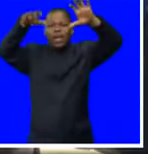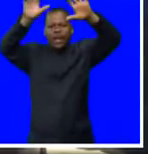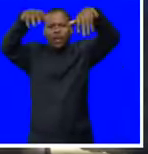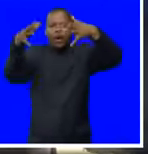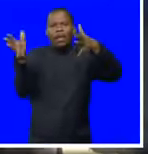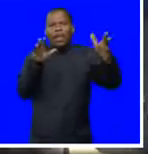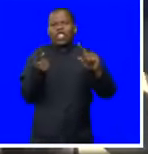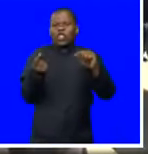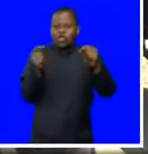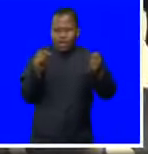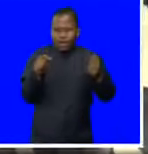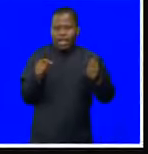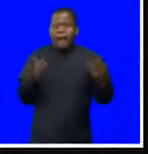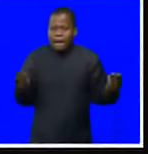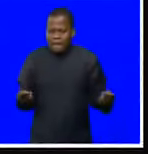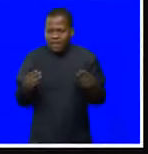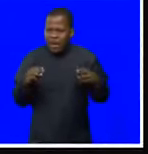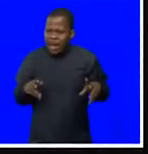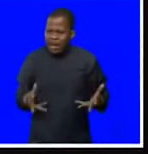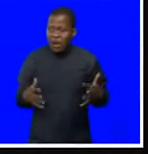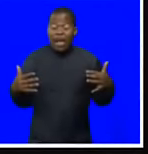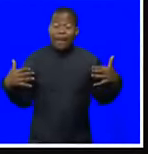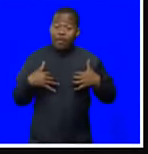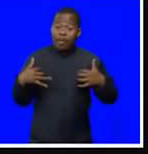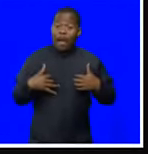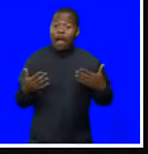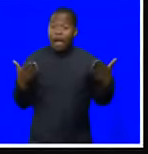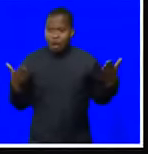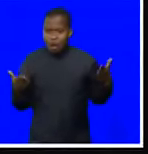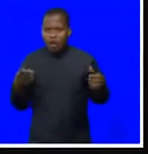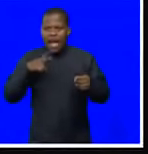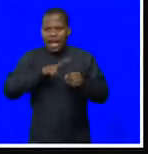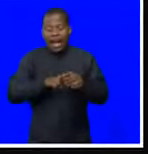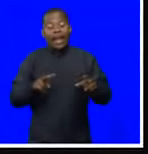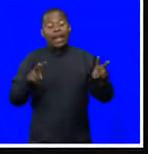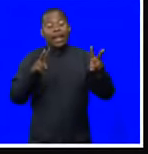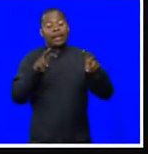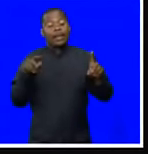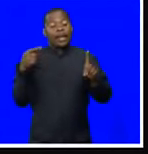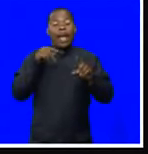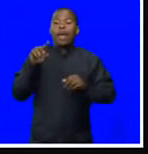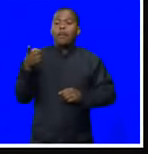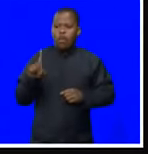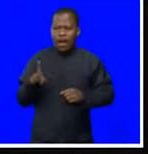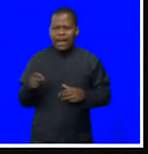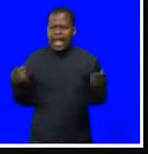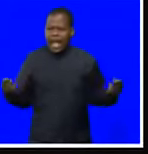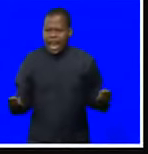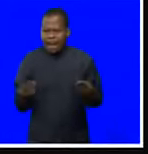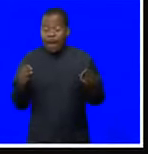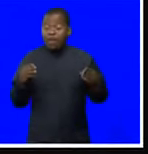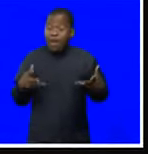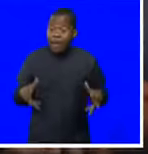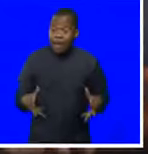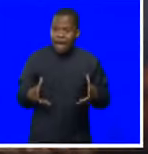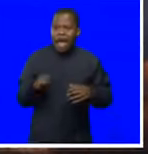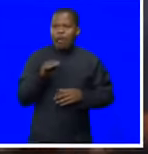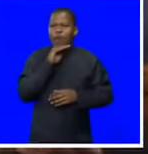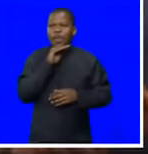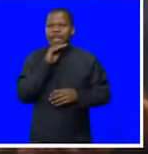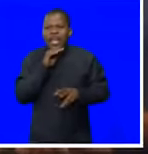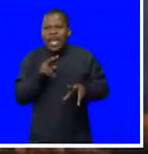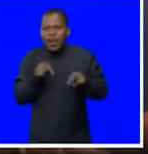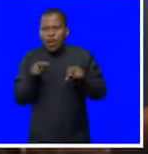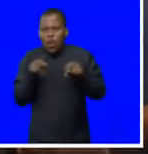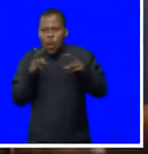kubonakele kubakhinyabeda kakhulu balimi nekuthi lolucwaningo oluhlose kusita abalimi ukuthi tindlela tini letingasebenziswa